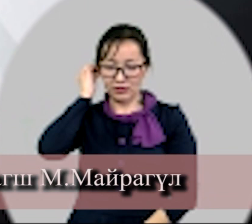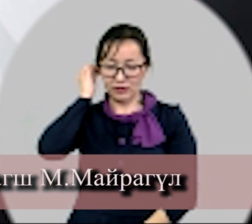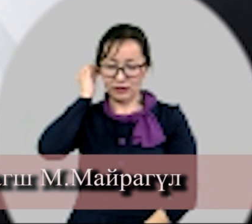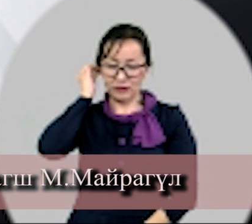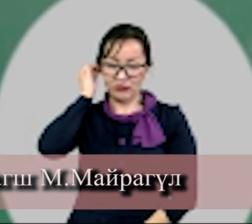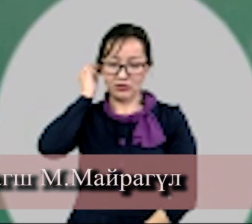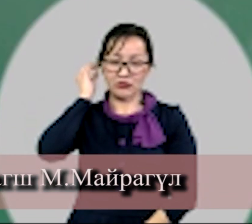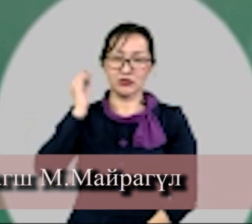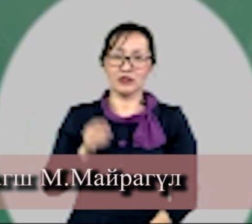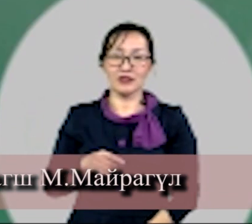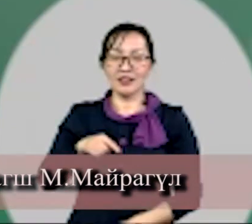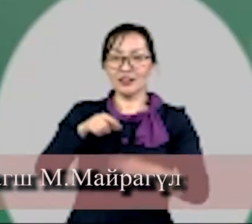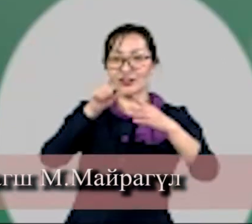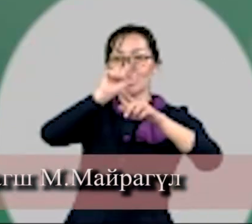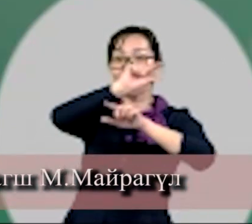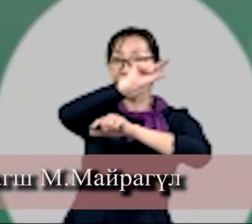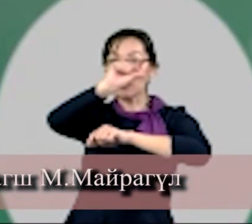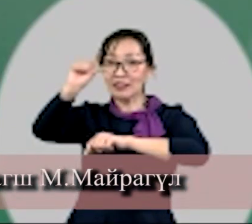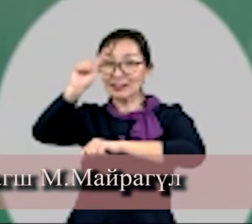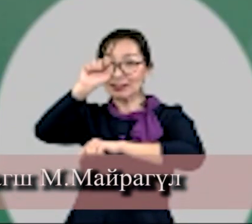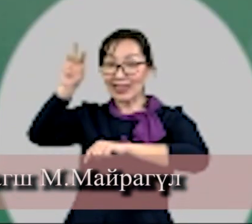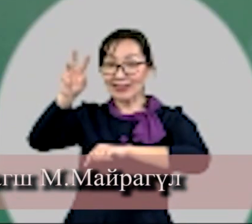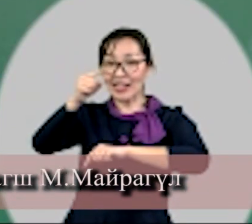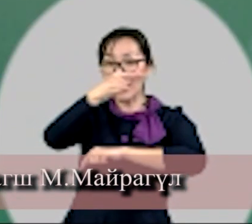алу 4, алу 5 деп орналастырады екеміз.